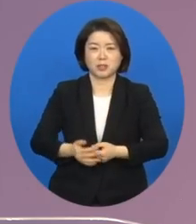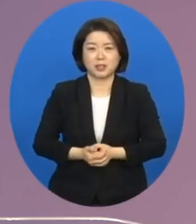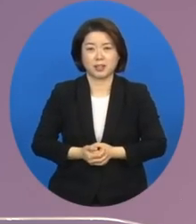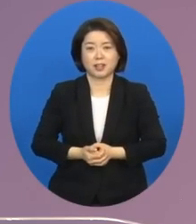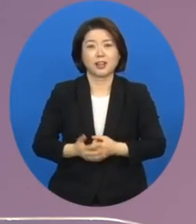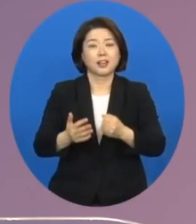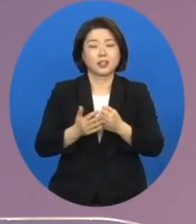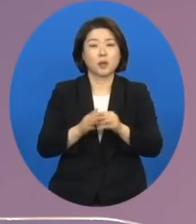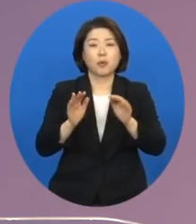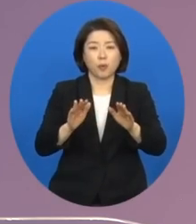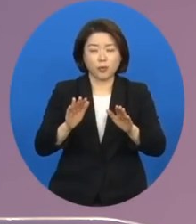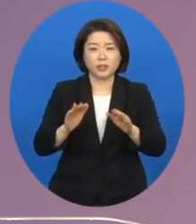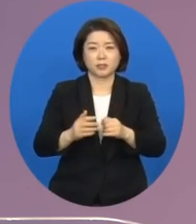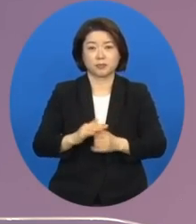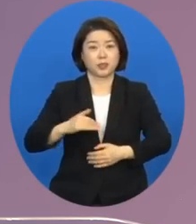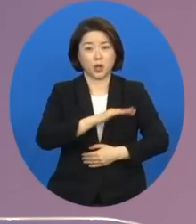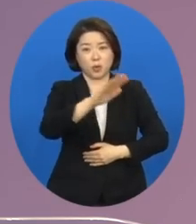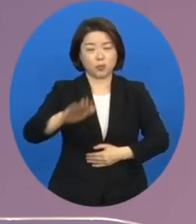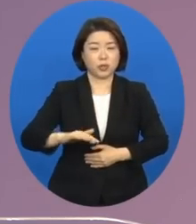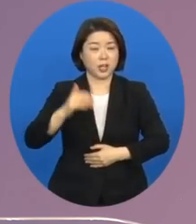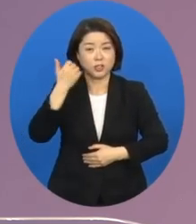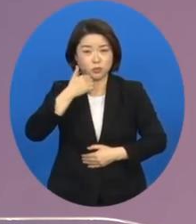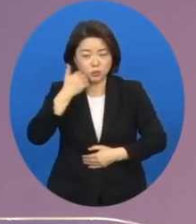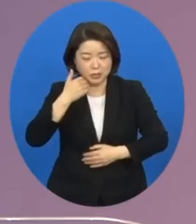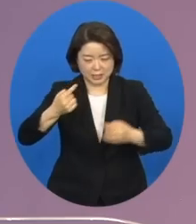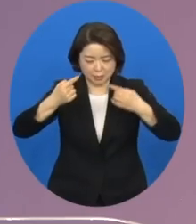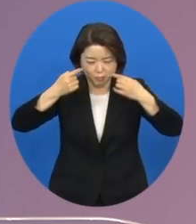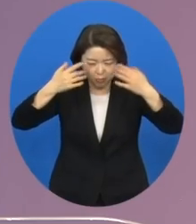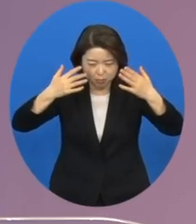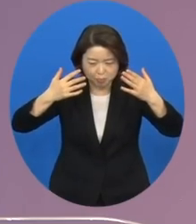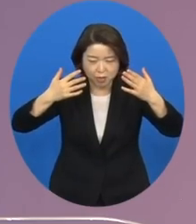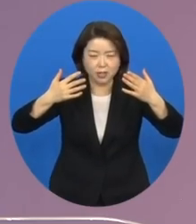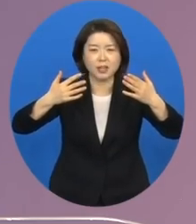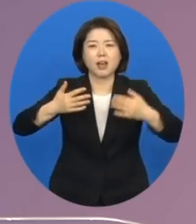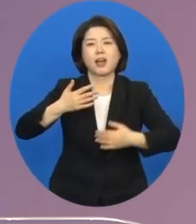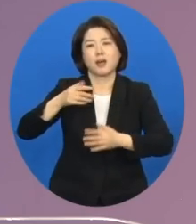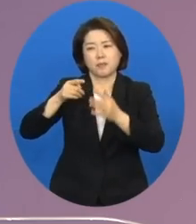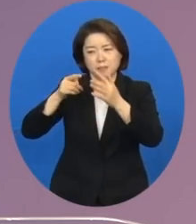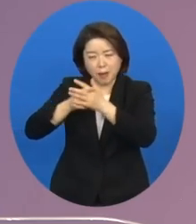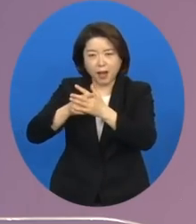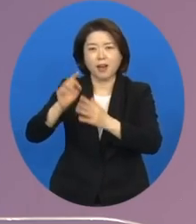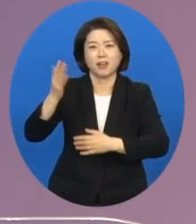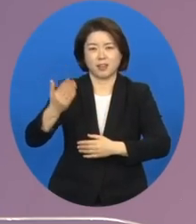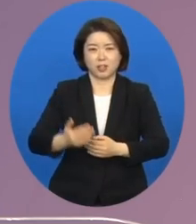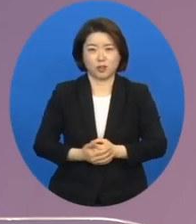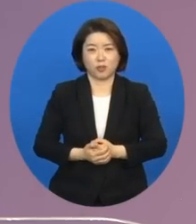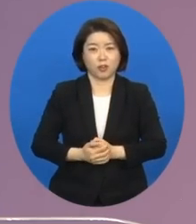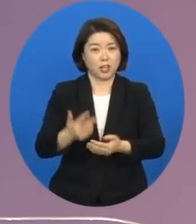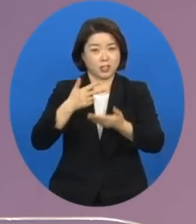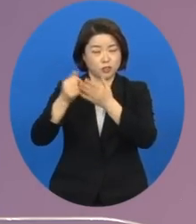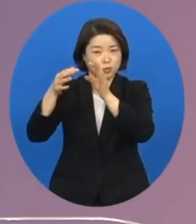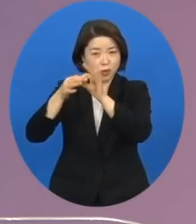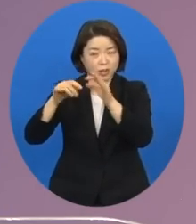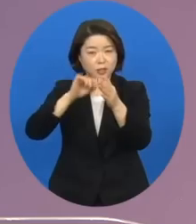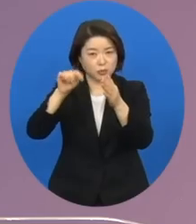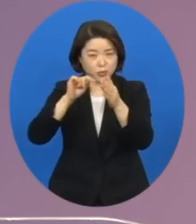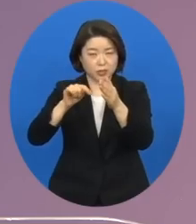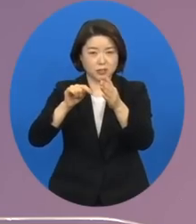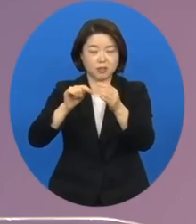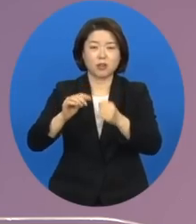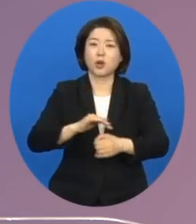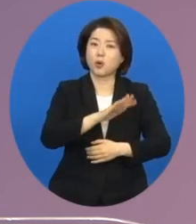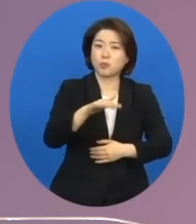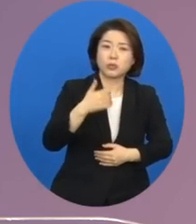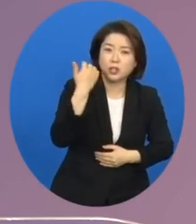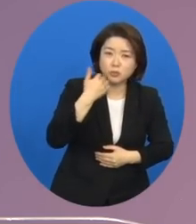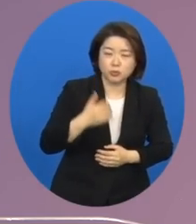오늘 저는 여러분 우리가 누구인지를 분명히 알자고 말하고 싶습니다 주님과의 관계 속에서 여러분 우리가 누굽니까